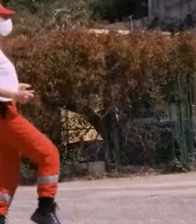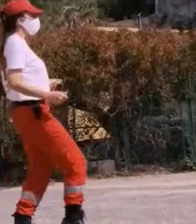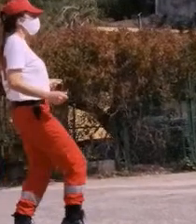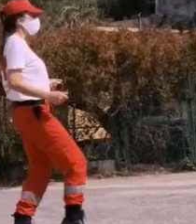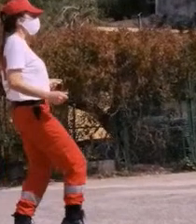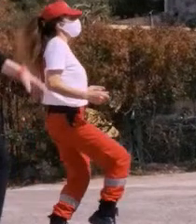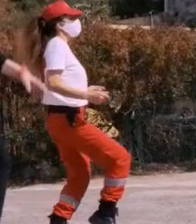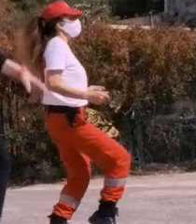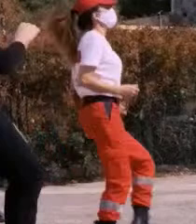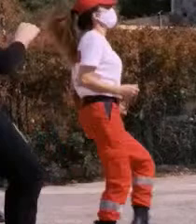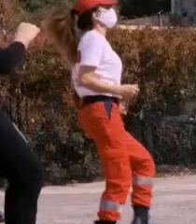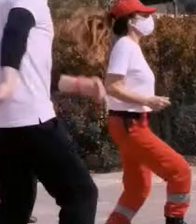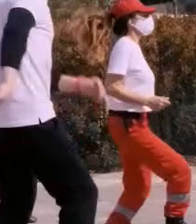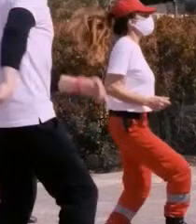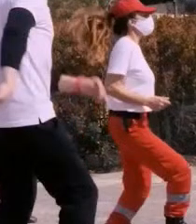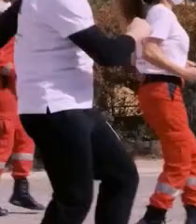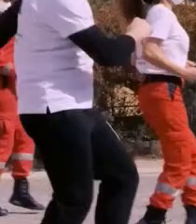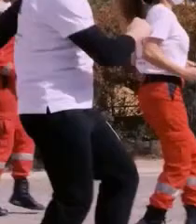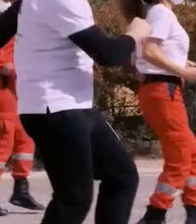Ζουμάνι Σιλάνα.